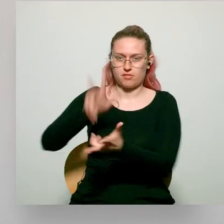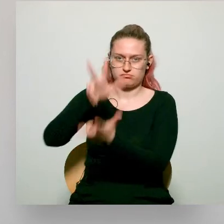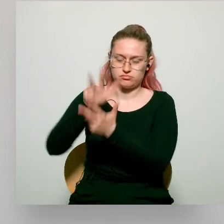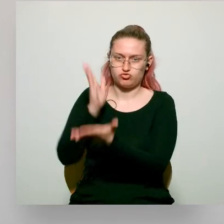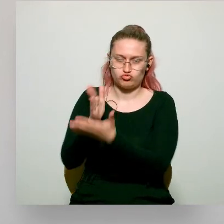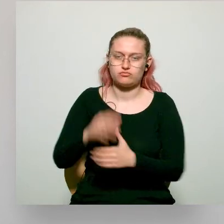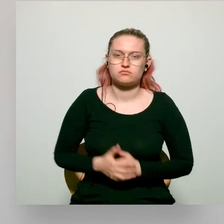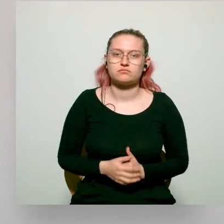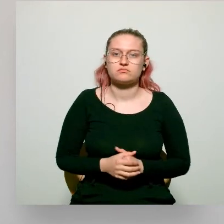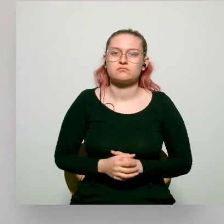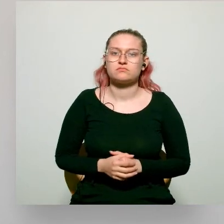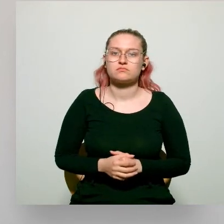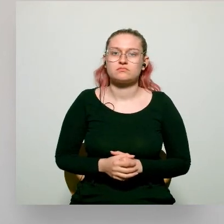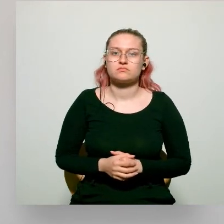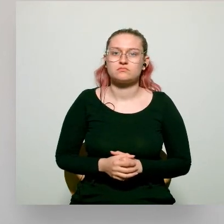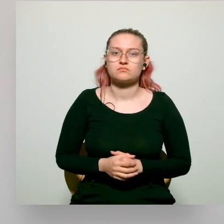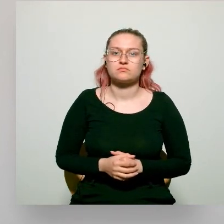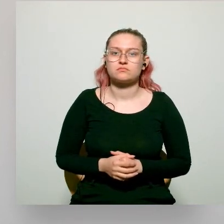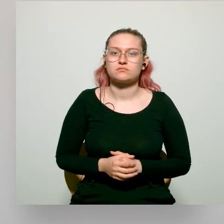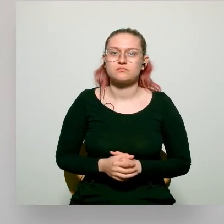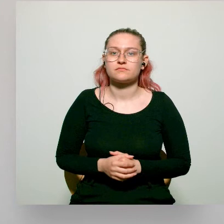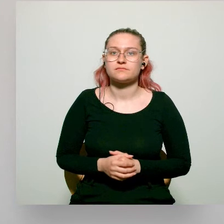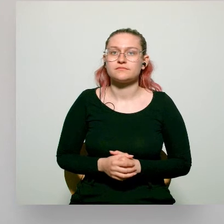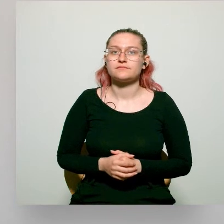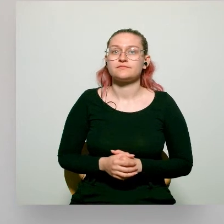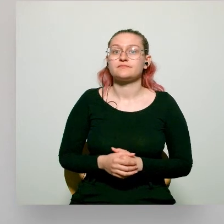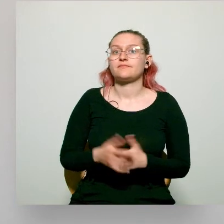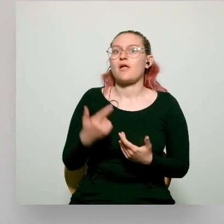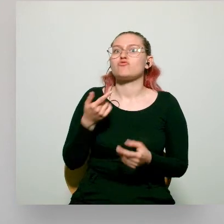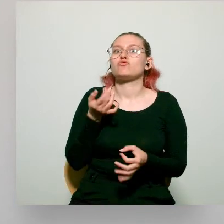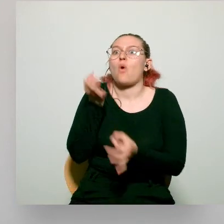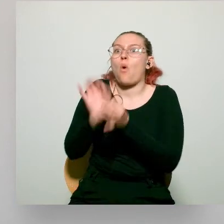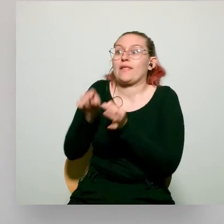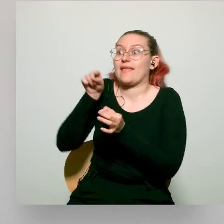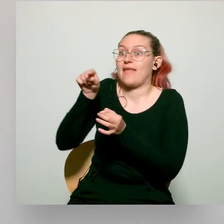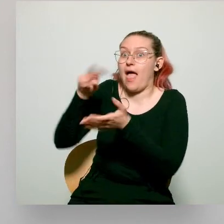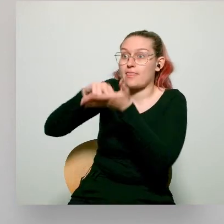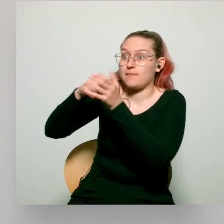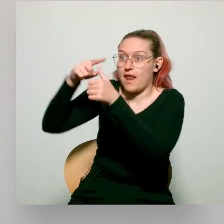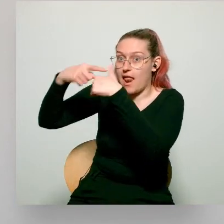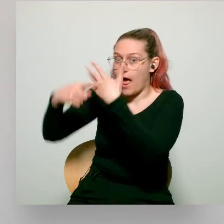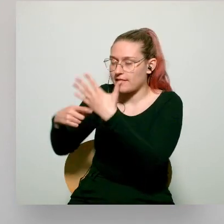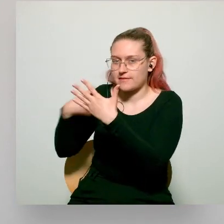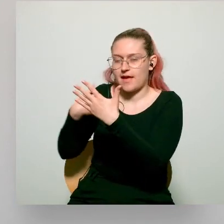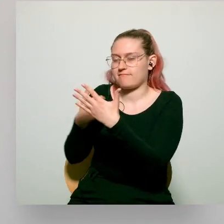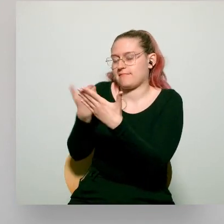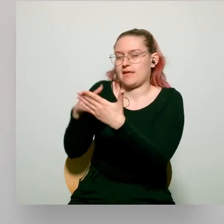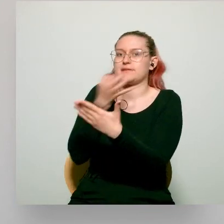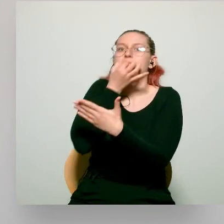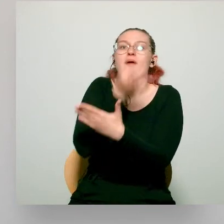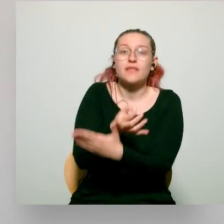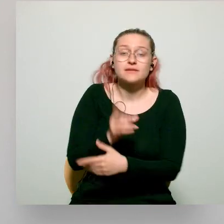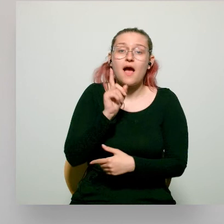ile, nie chcę pytać o komentarz do tych planów, ale na ile właśnie to myślenie o przyszłości też